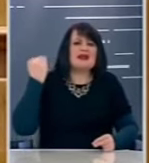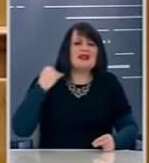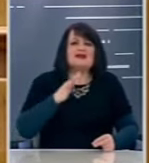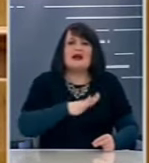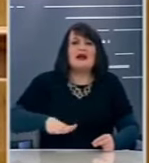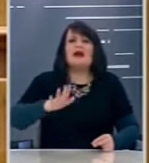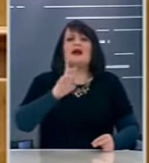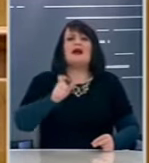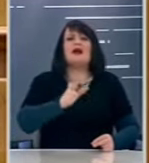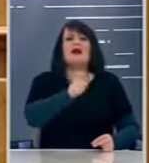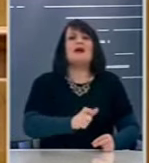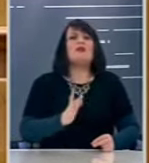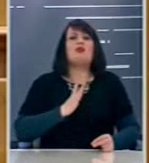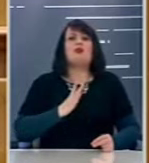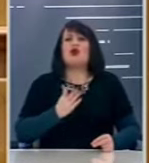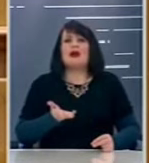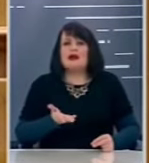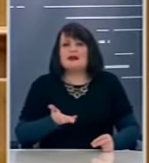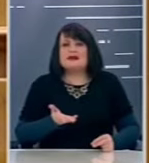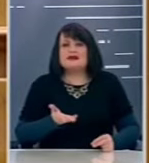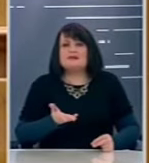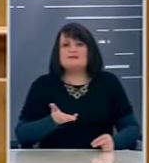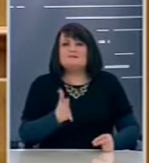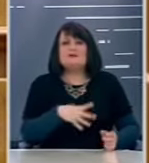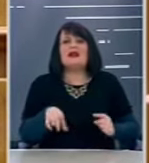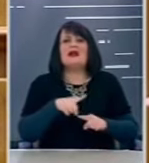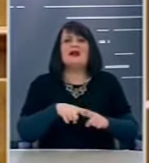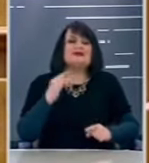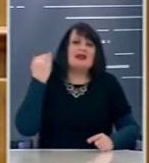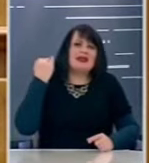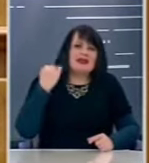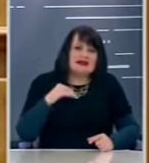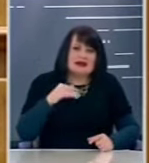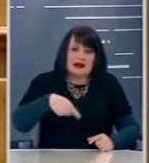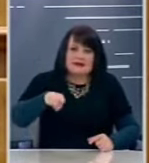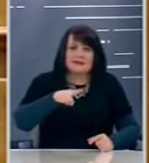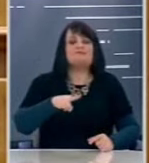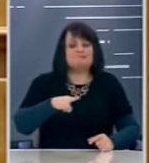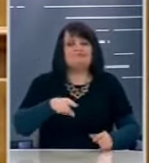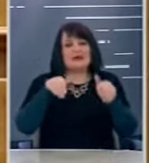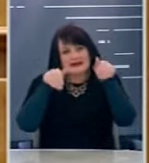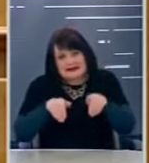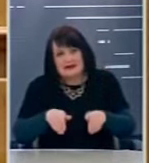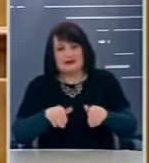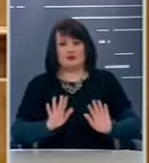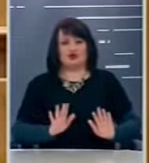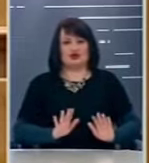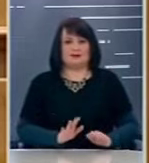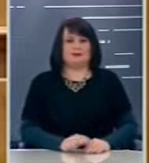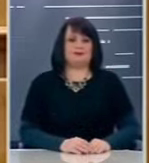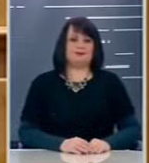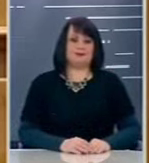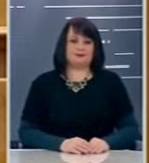πολιτών. Αυτές είναι οι θυσίες του ελληνικού λαού. Αυτό σεβάστηκαν. Με δεδομένο λοιπόν αυτό,